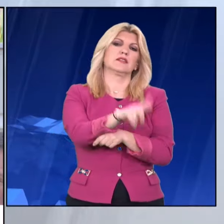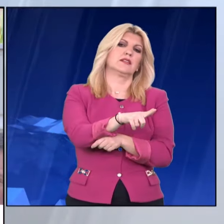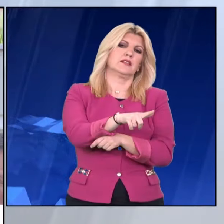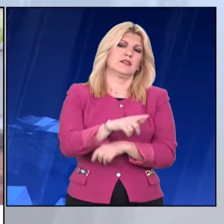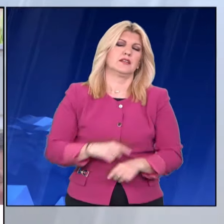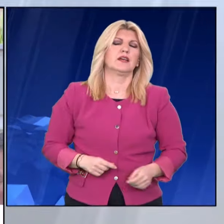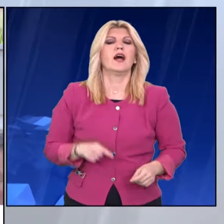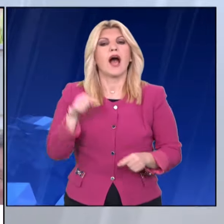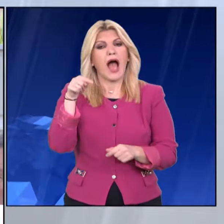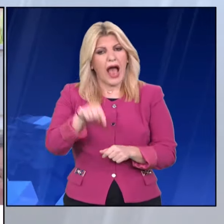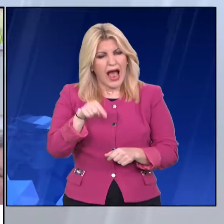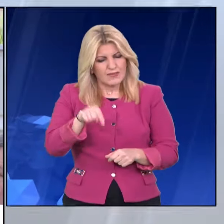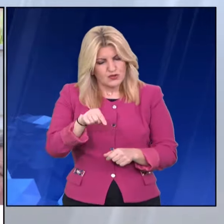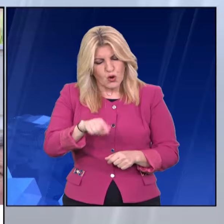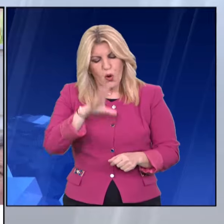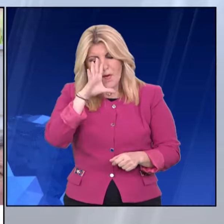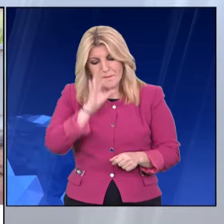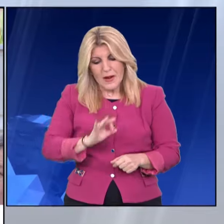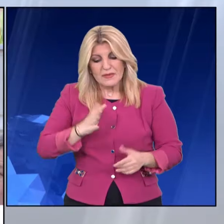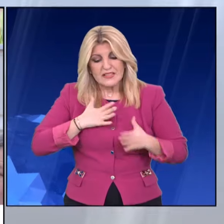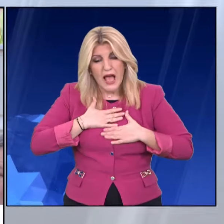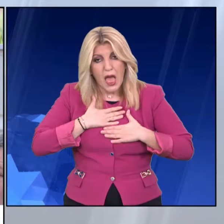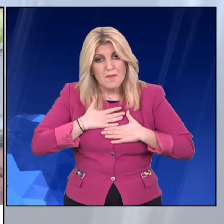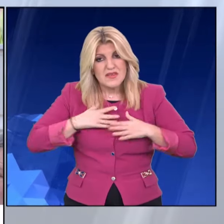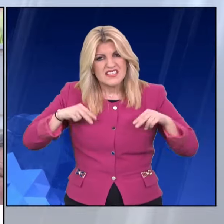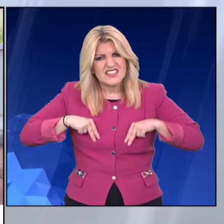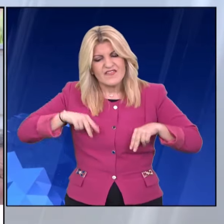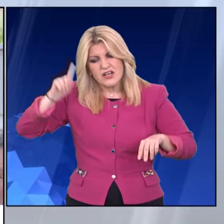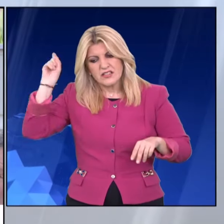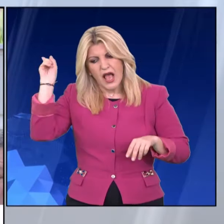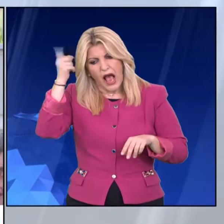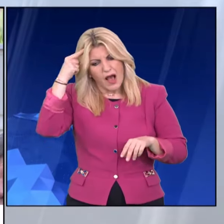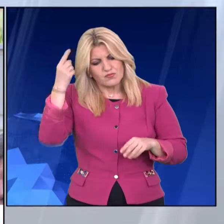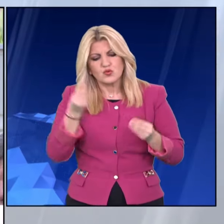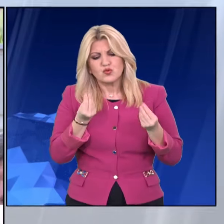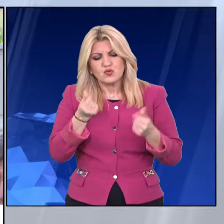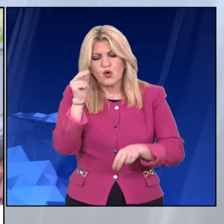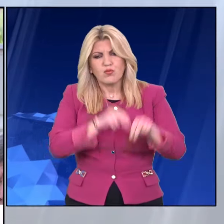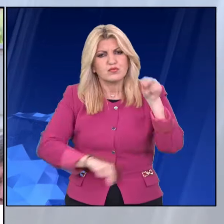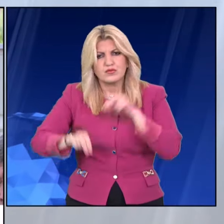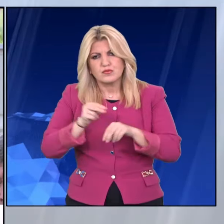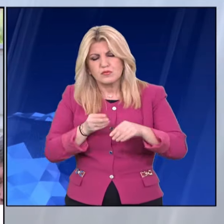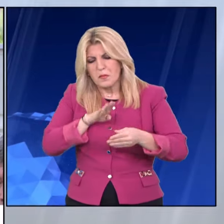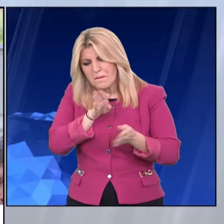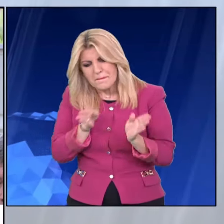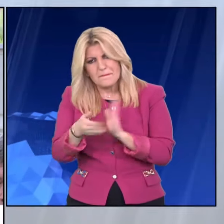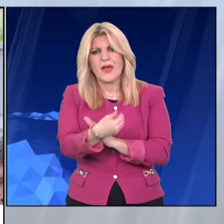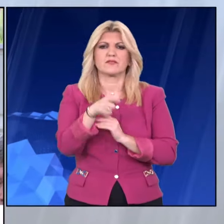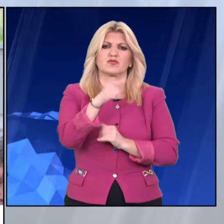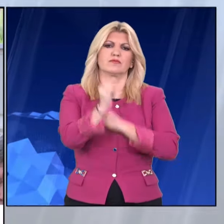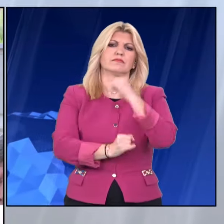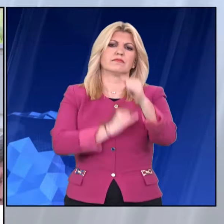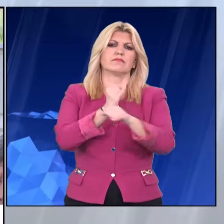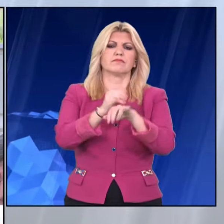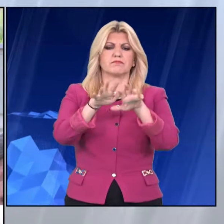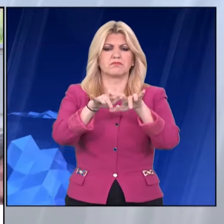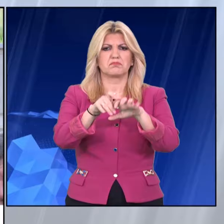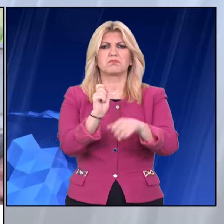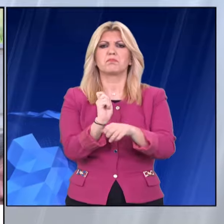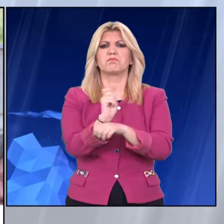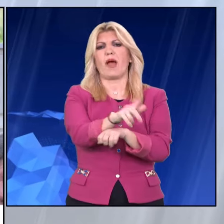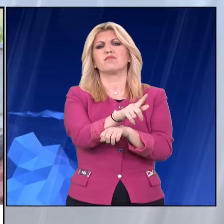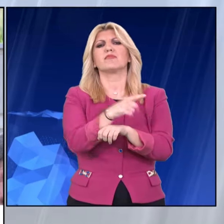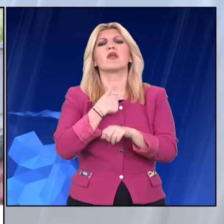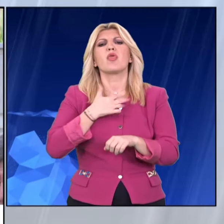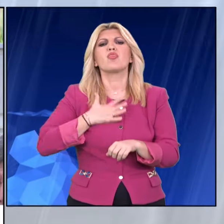σημαντική μεταρρύθμιση την οποία έκανε η κυβέρνησή μας για να ενισχύσει τη δημοκρατική συμμετοχή, που είναι το θεμέλιο πάνω στο οποίο στηρίζεται